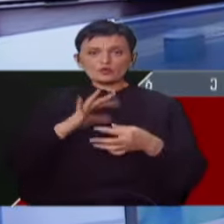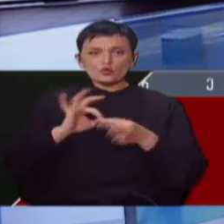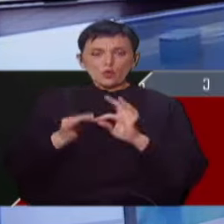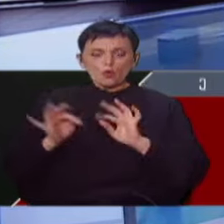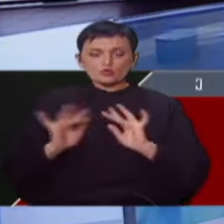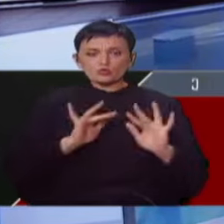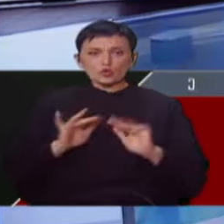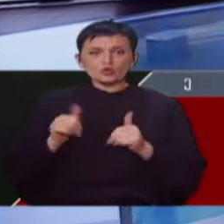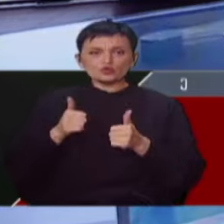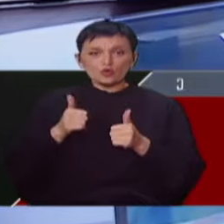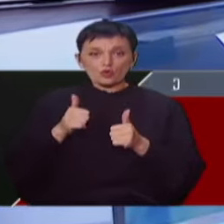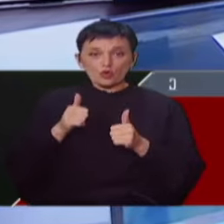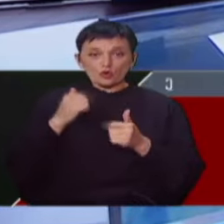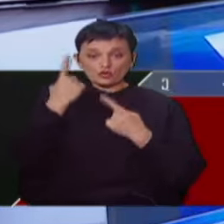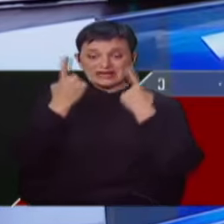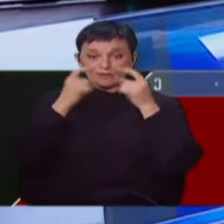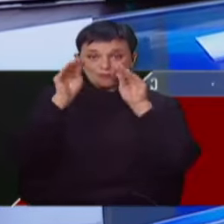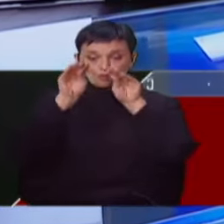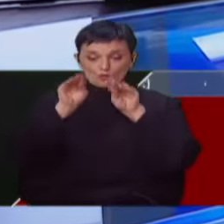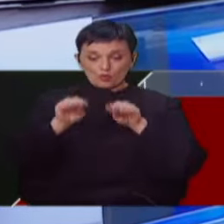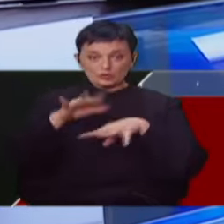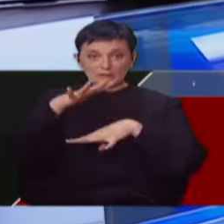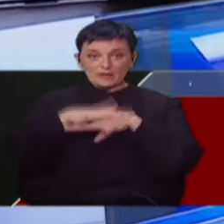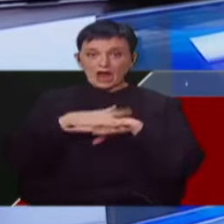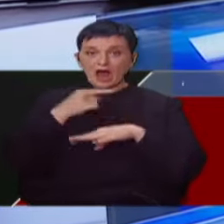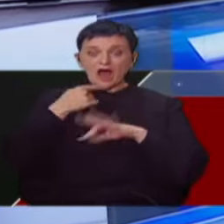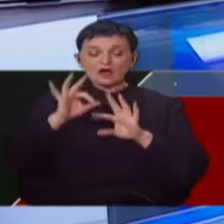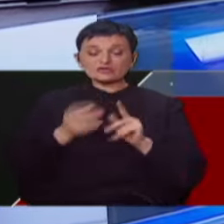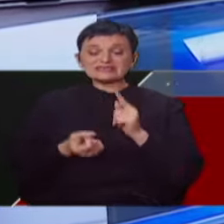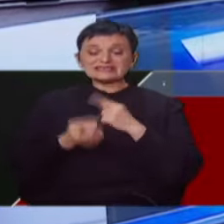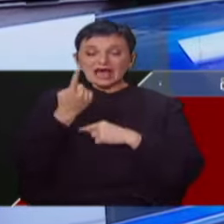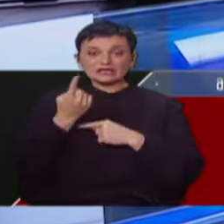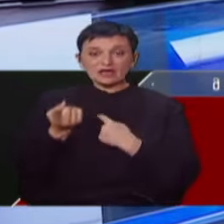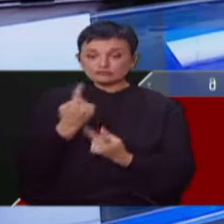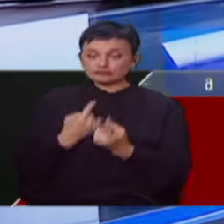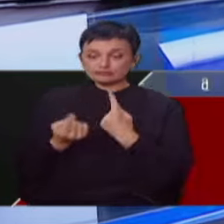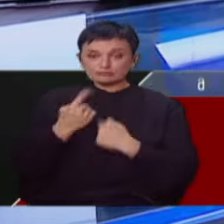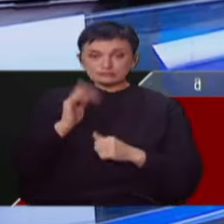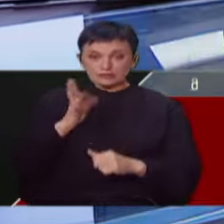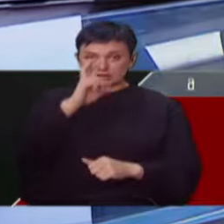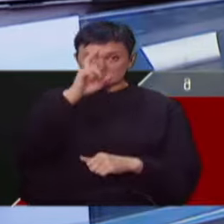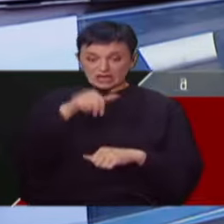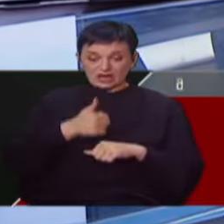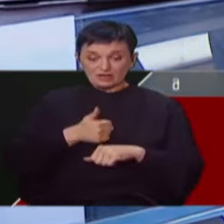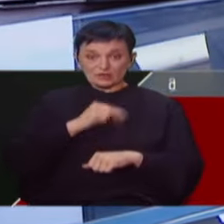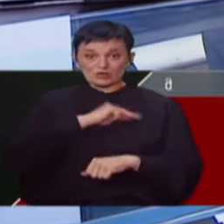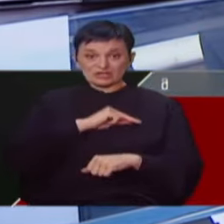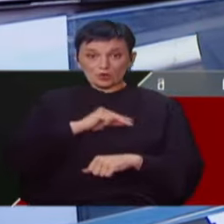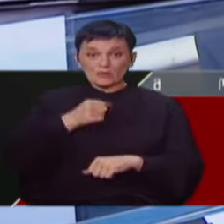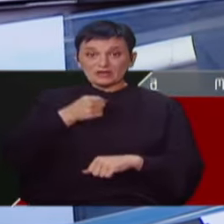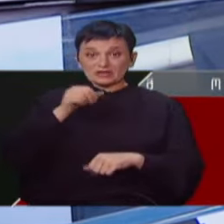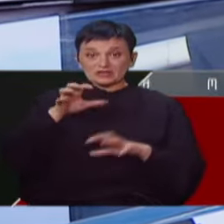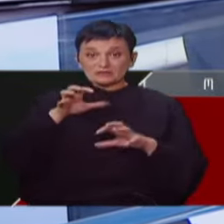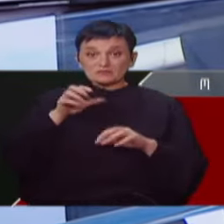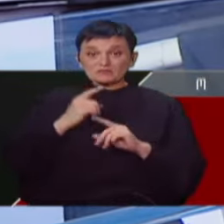პროცესი. როგორ შეიყვანენ მონაცემებს ბაზაში, არ დაუსახელებიათ. საიდან მოდის ეს? რაზეც სახელმწიფო დეპარტამენტის პრესსპიკერმა აღნიშნა, რომ